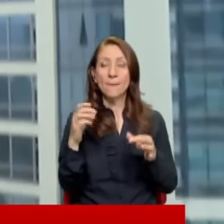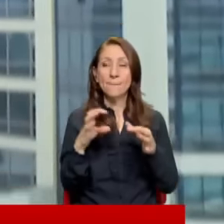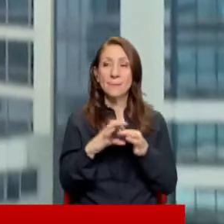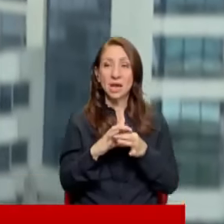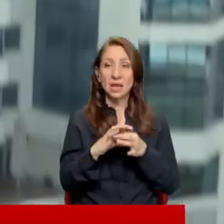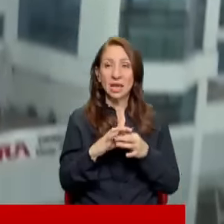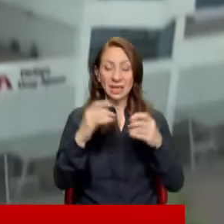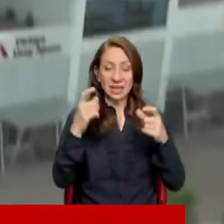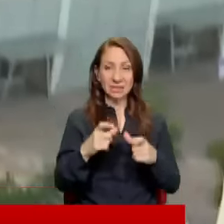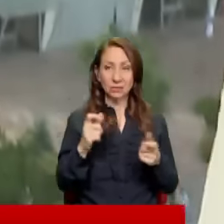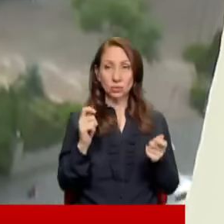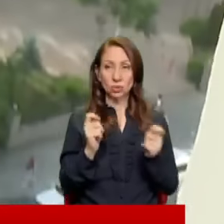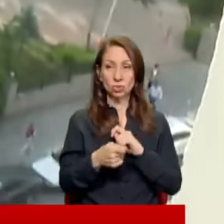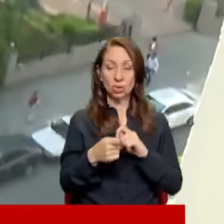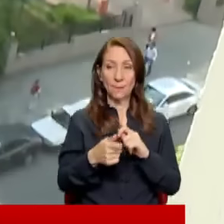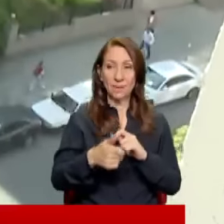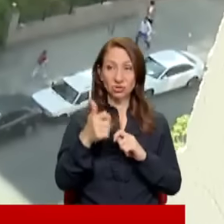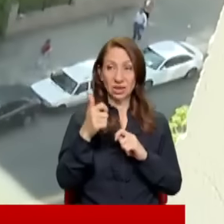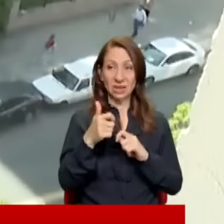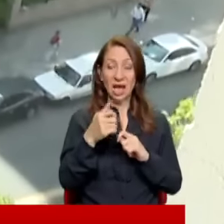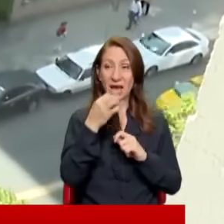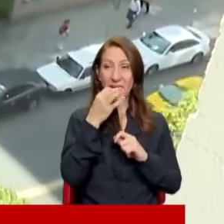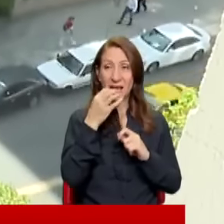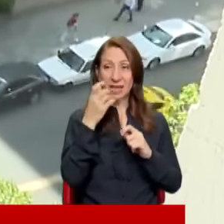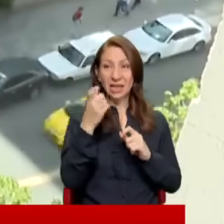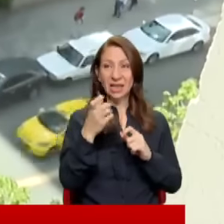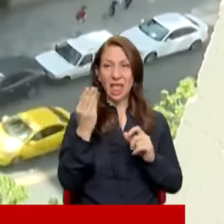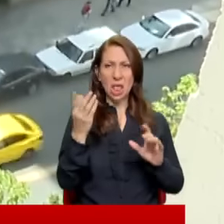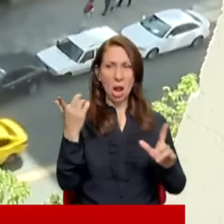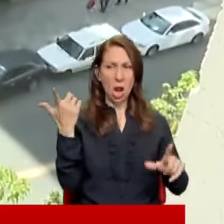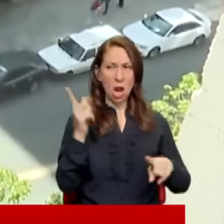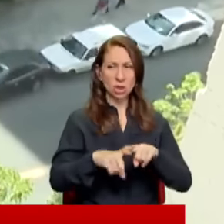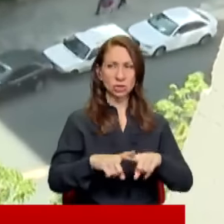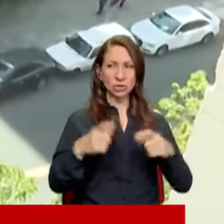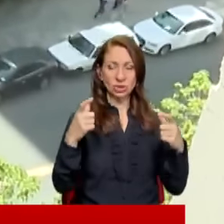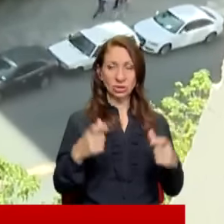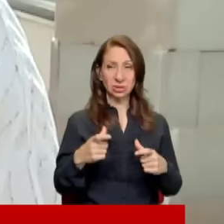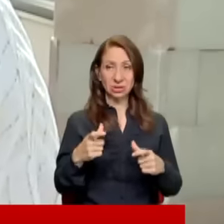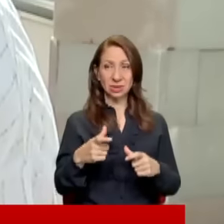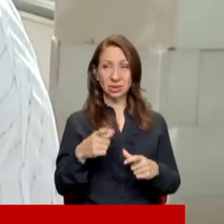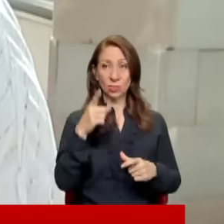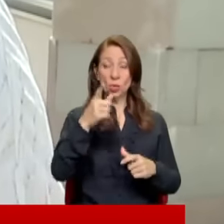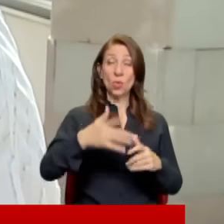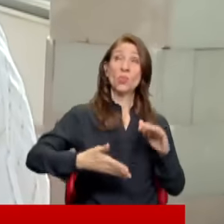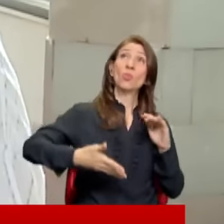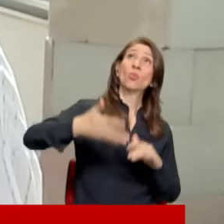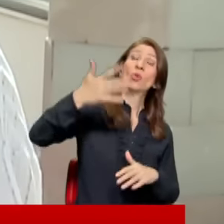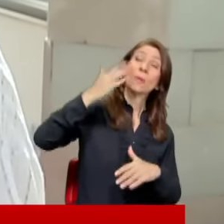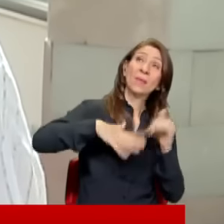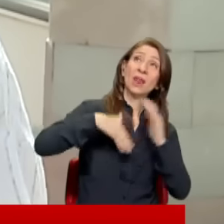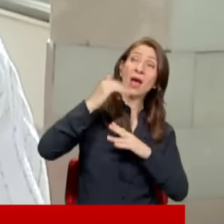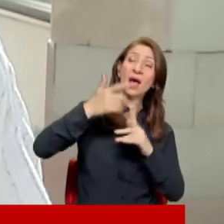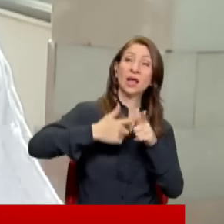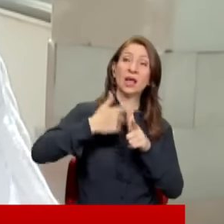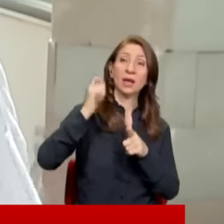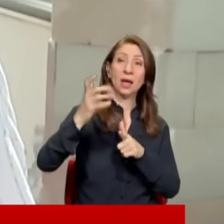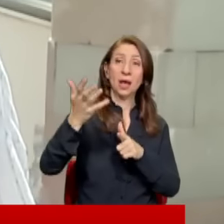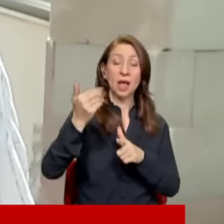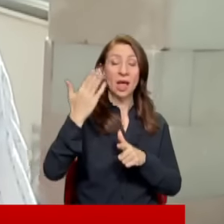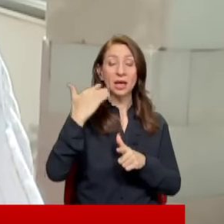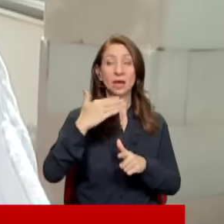bağlı kentsel dönüşüm Başkanlığı Ankara'nın en lüks semtlerinden birinde bu bu büyük binayı kiraladı Eskiden